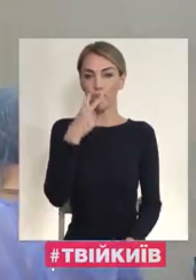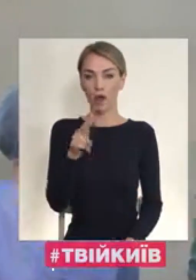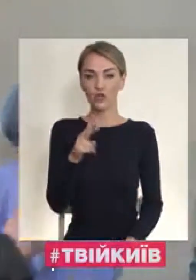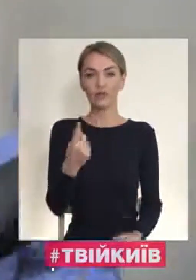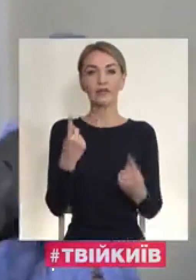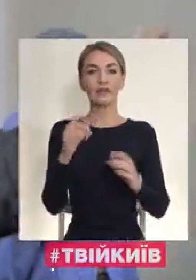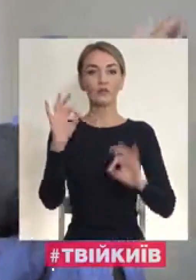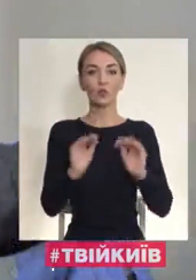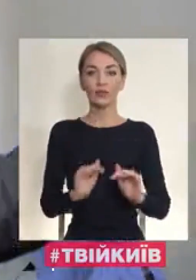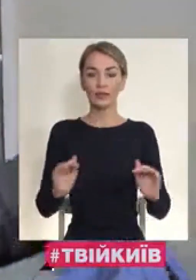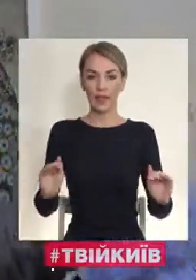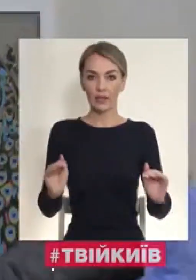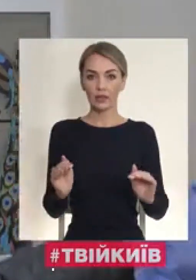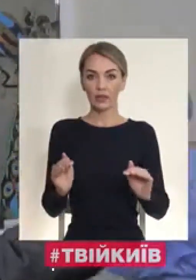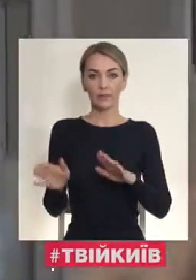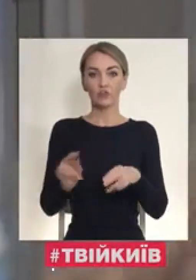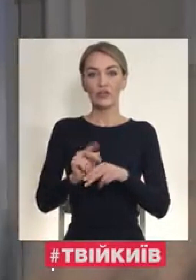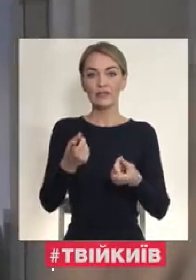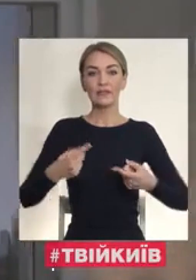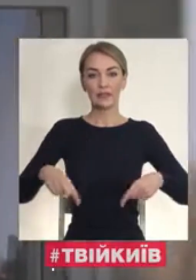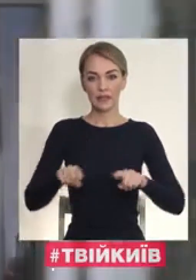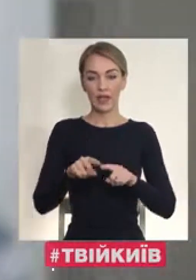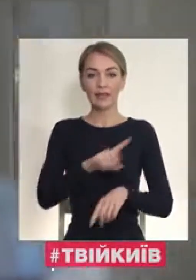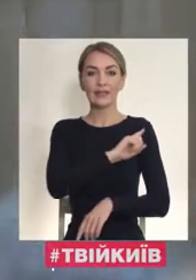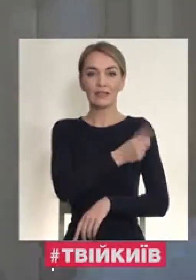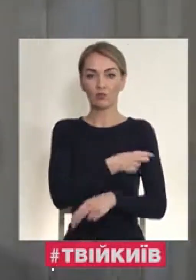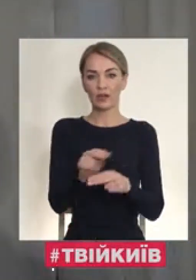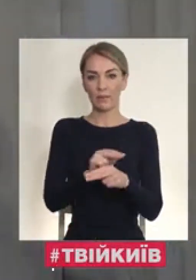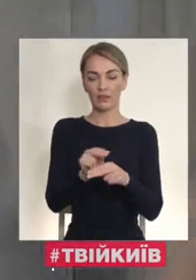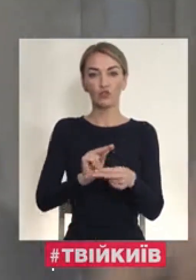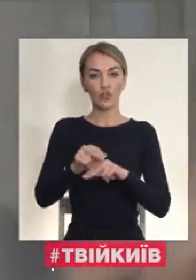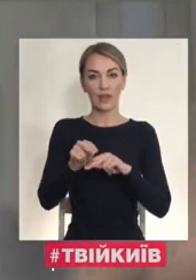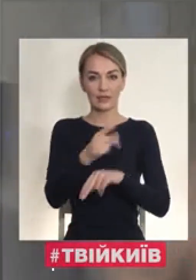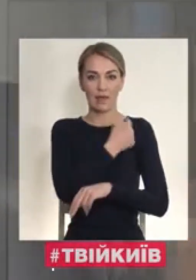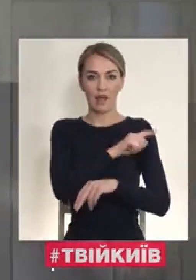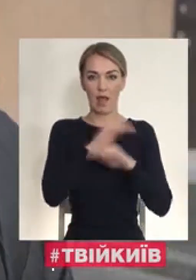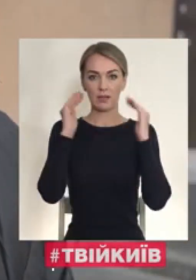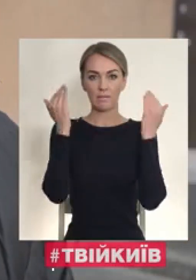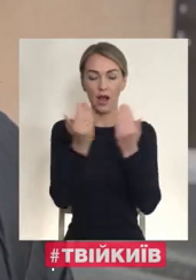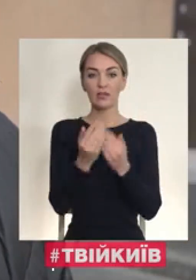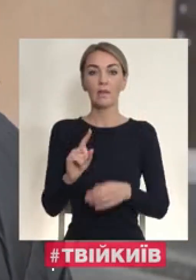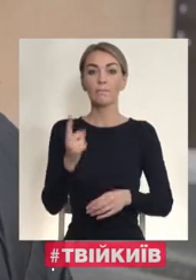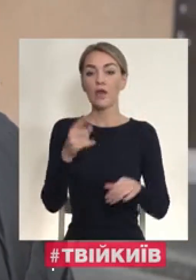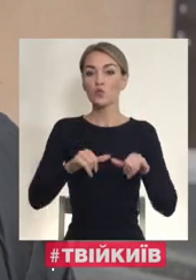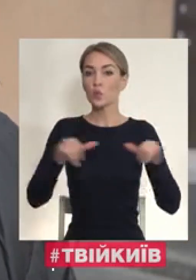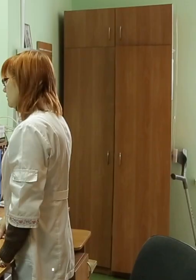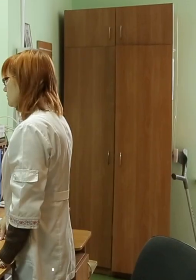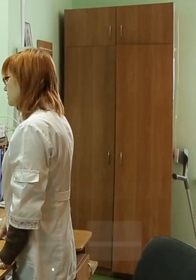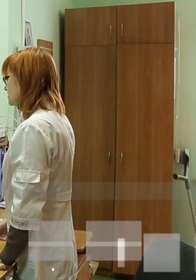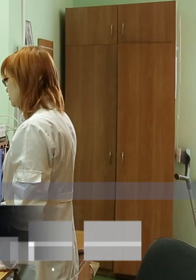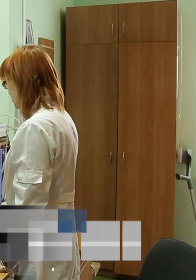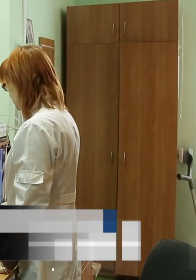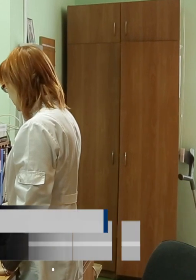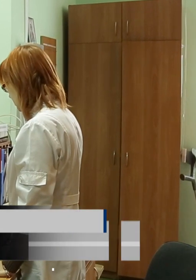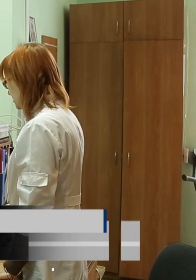великий відсоток дітей, який прийшов через відділення інтенсивної терапії, через реанімацію. Тобто в першу хвилю такого не було».